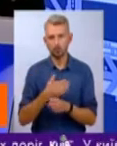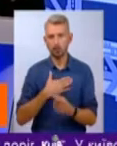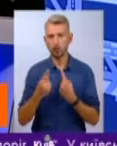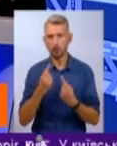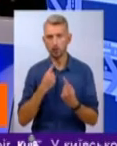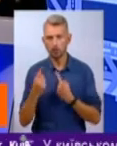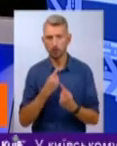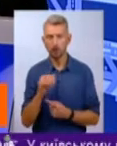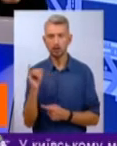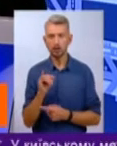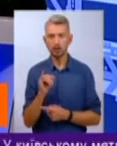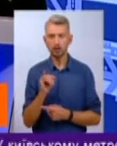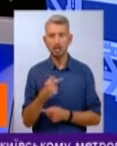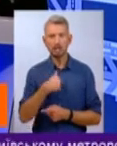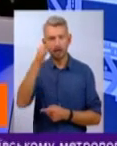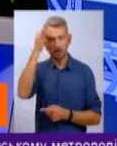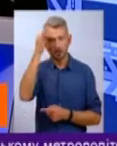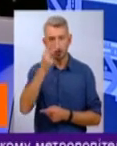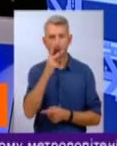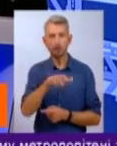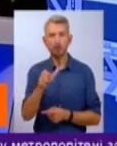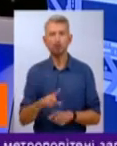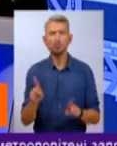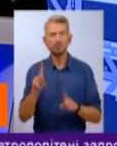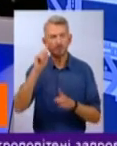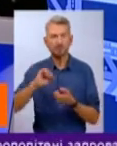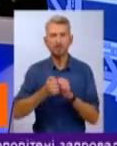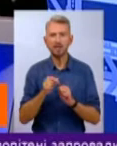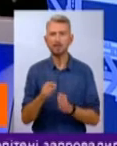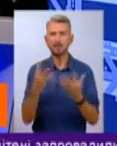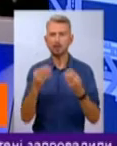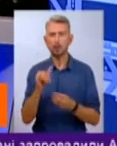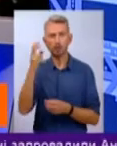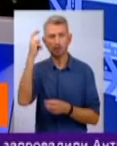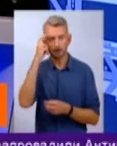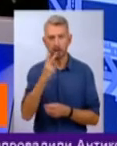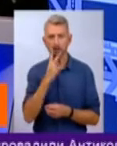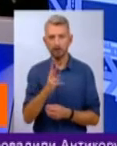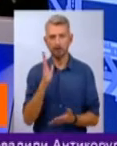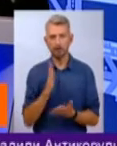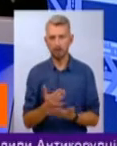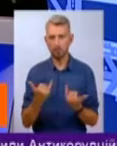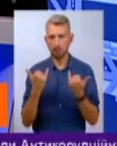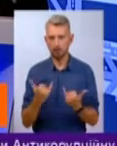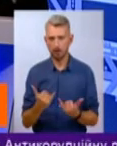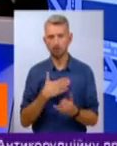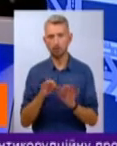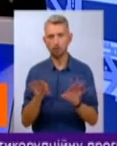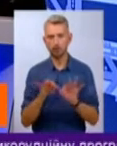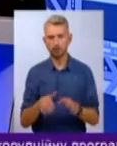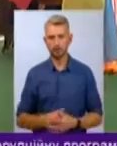І я нагадаю глядачам, чим запам'ятався цей день у Києві. Дивіться прямо зараз наш огляд.